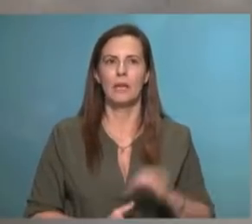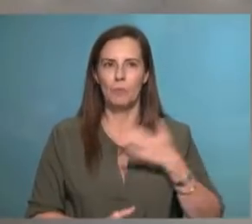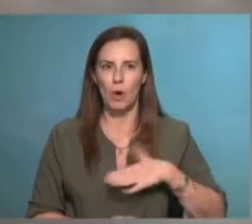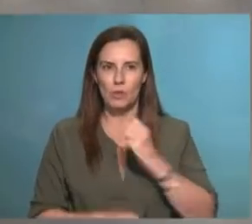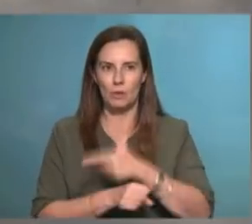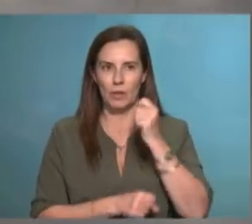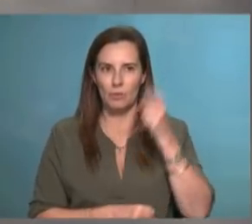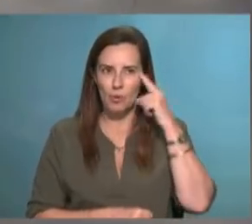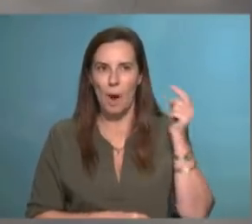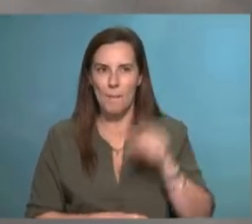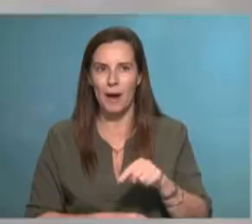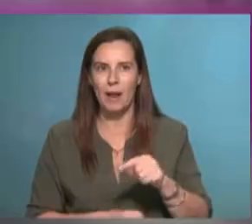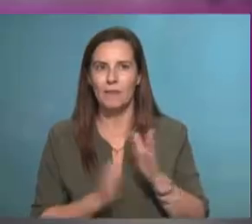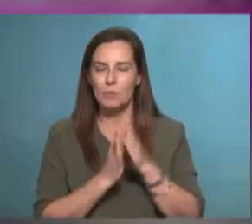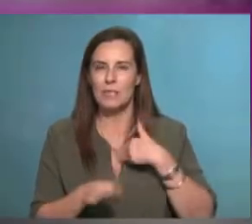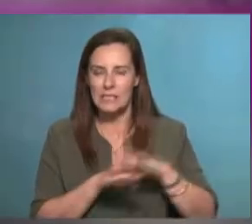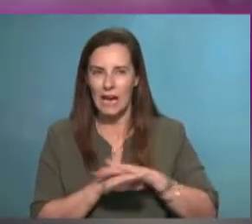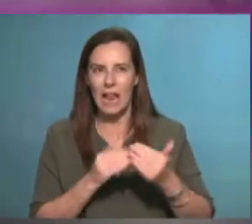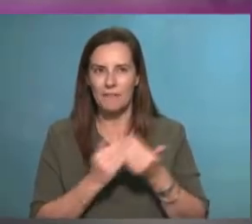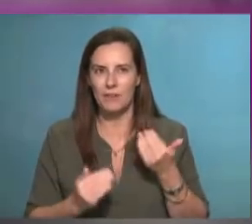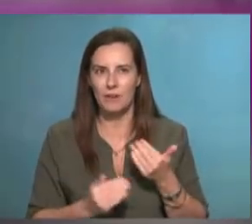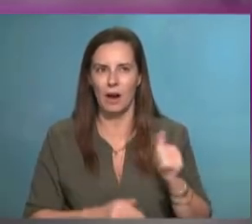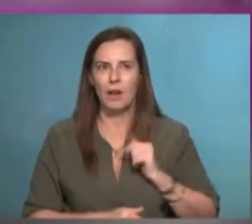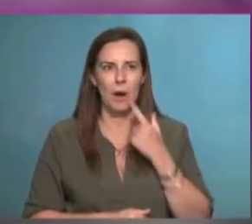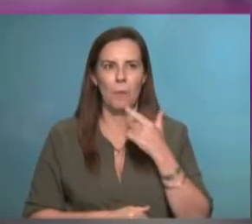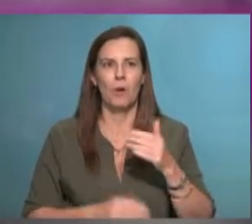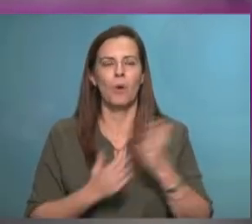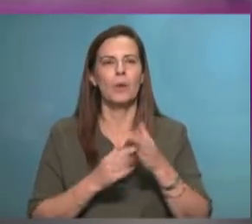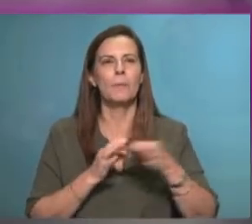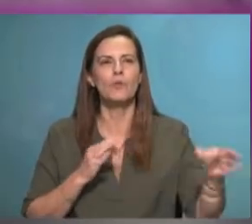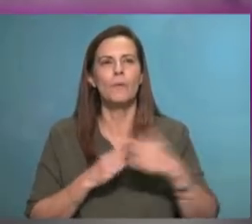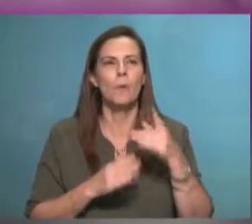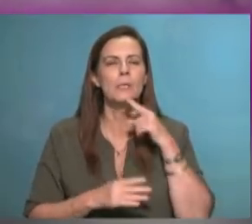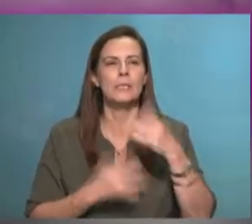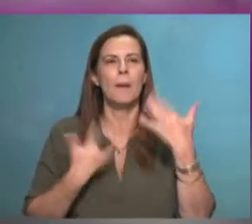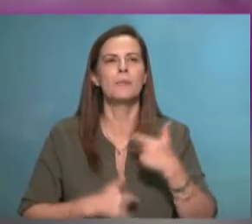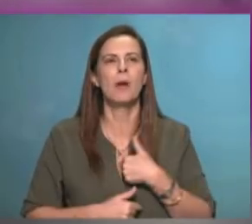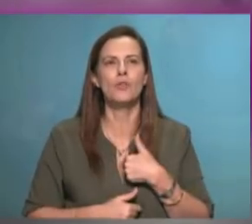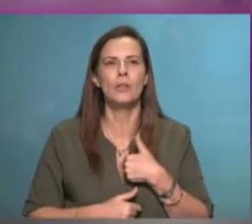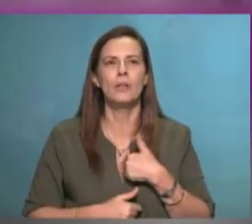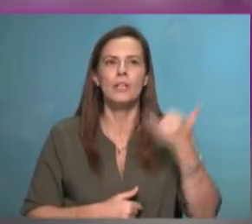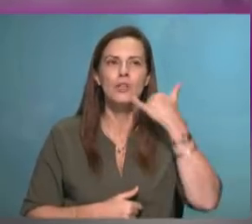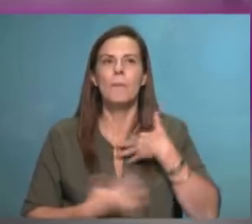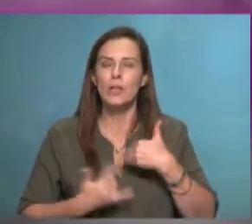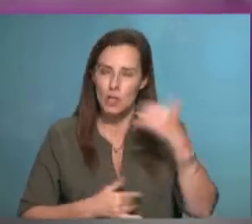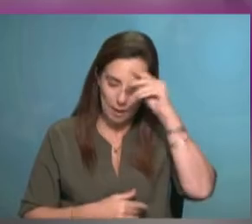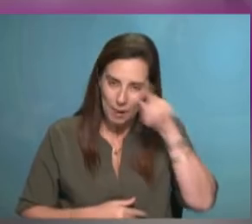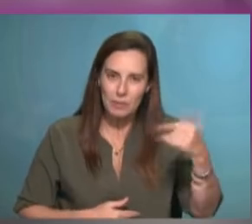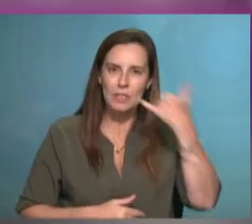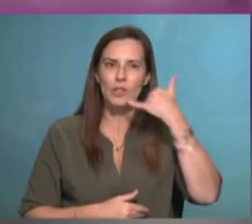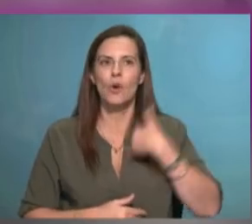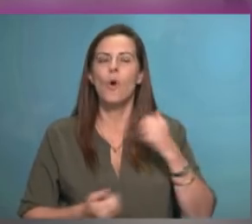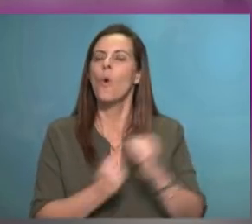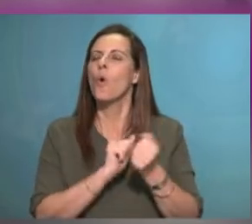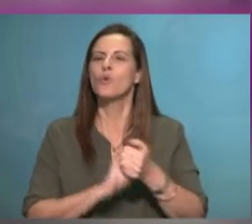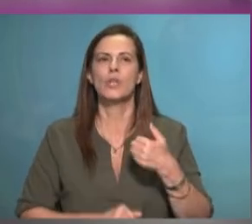بده يحكي لاهله يوم ما سامحوني ودعوني اخذوا كيسات بيت وانت هسه بدك هي رقمنا وانت بدك تدفع علينا بس يجي ابنك ولا